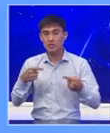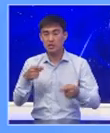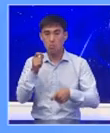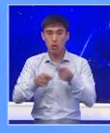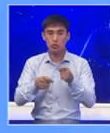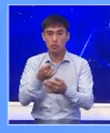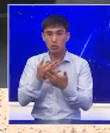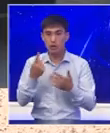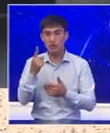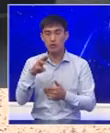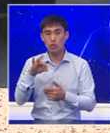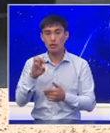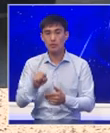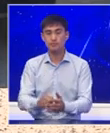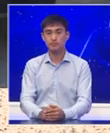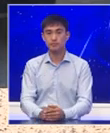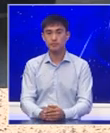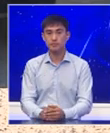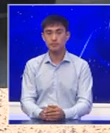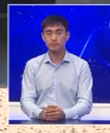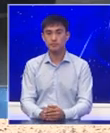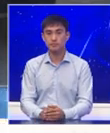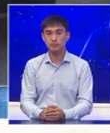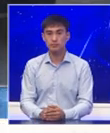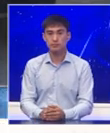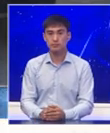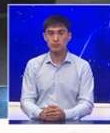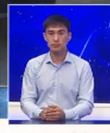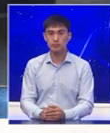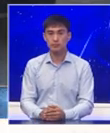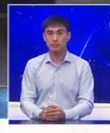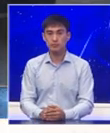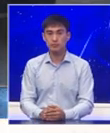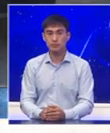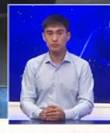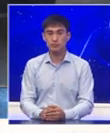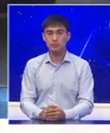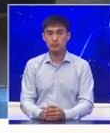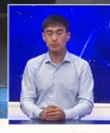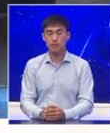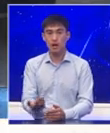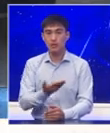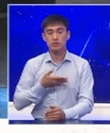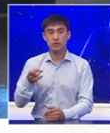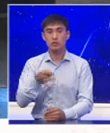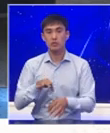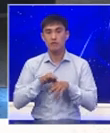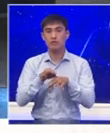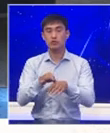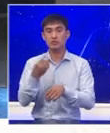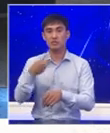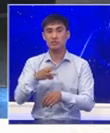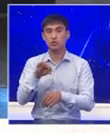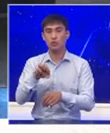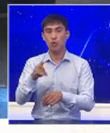одну тонну вот сохнуть swtor лосс на эту эту этом к зерга вернике рядом от нашего района мы везем 30 тонн